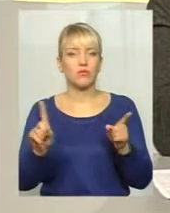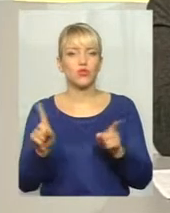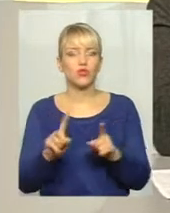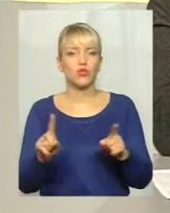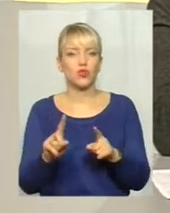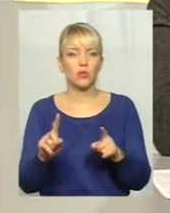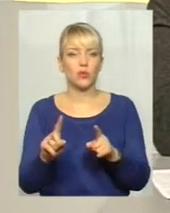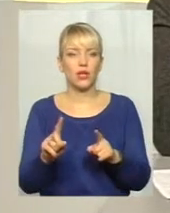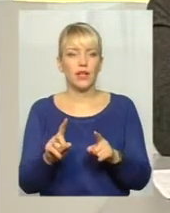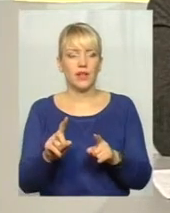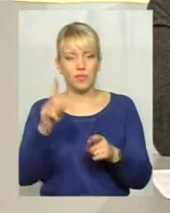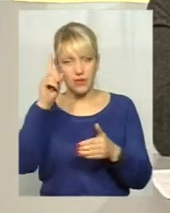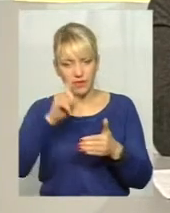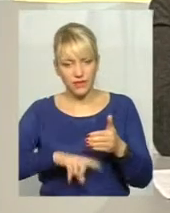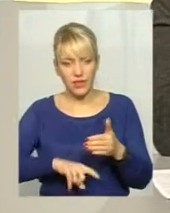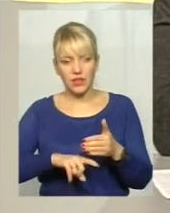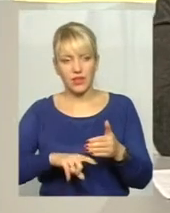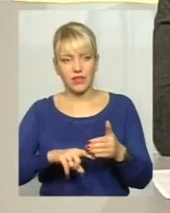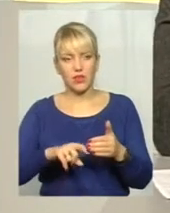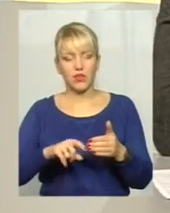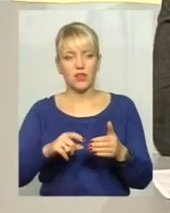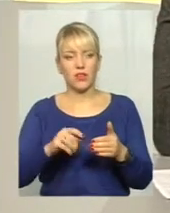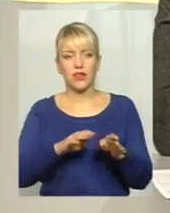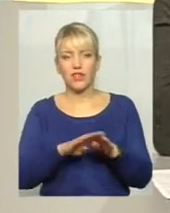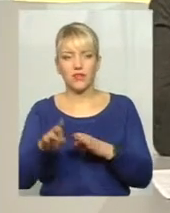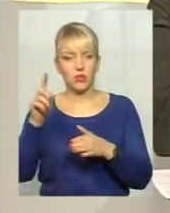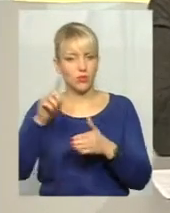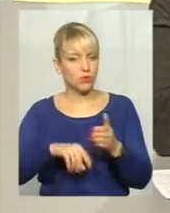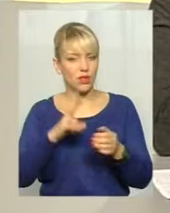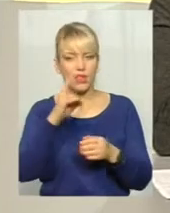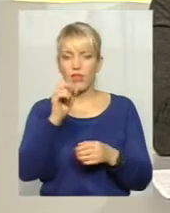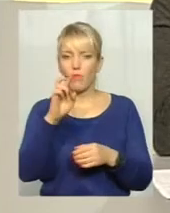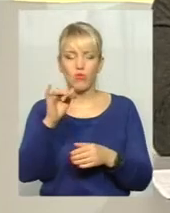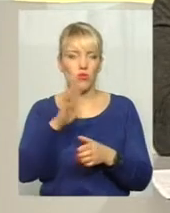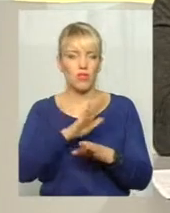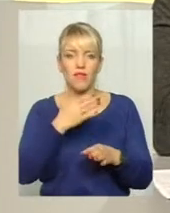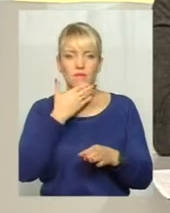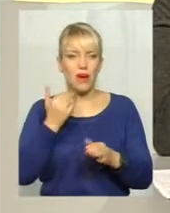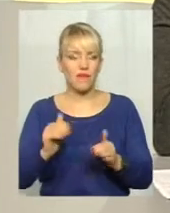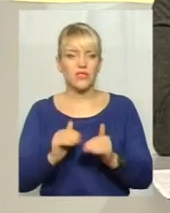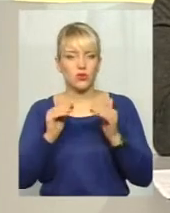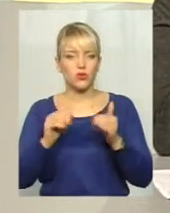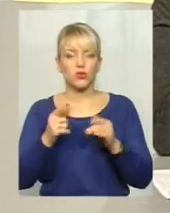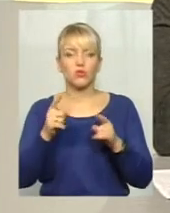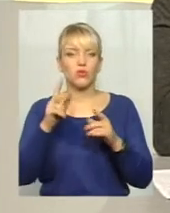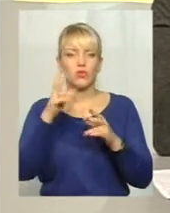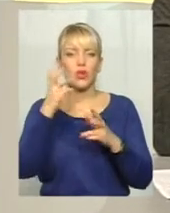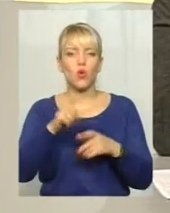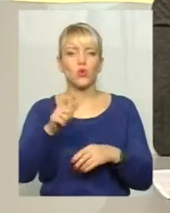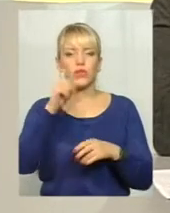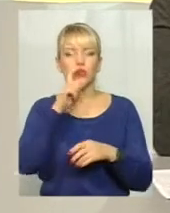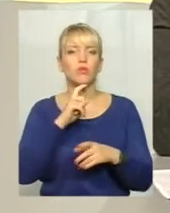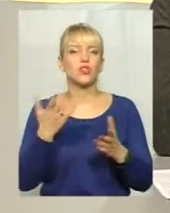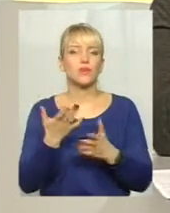я думаю, що рівень до НАБУ також не дуже високий, тому що ніхто толком ще і не розуміє, чим займається ця структура і чим має займатися. Ось, можливо, і з цим